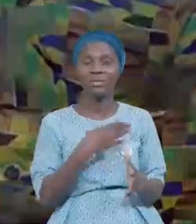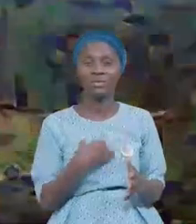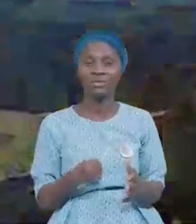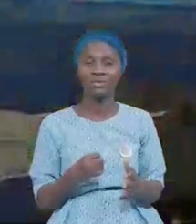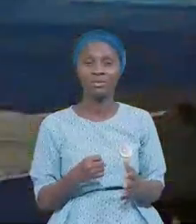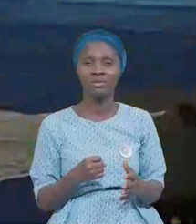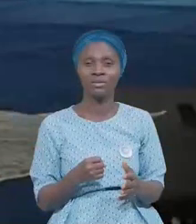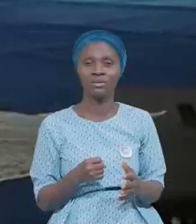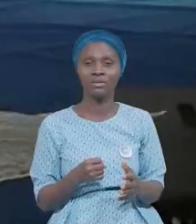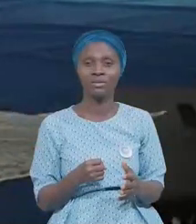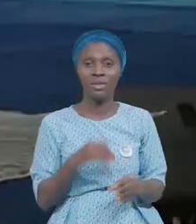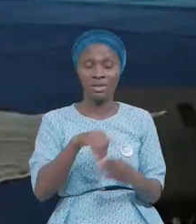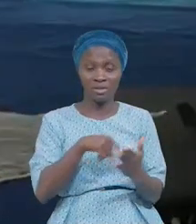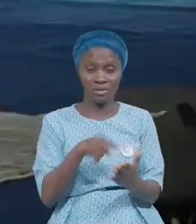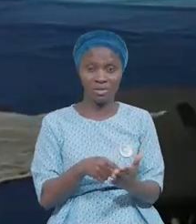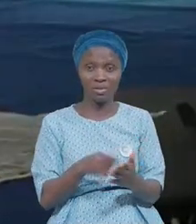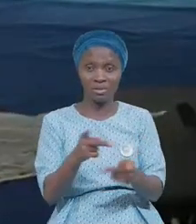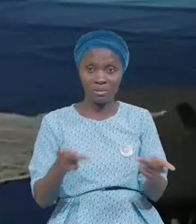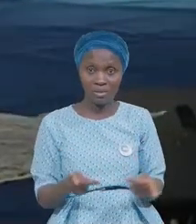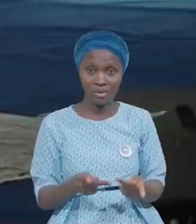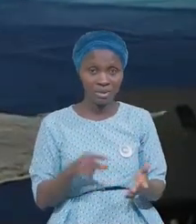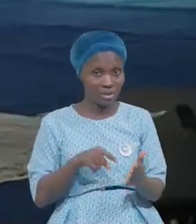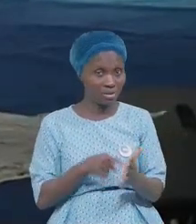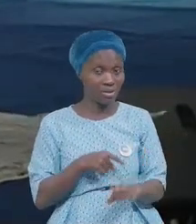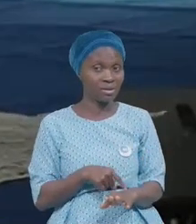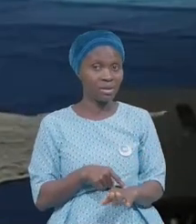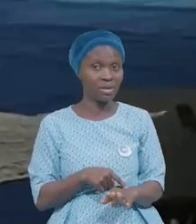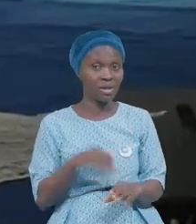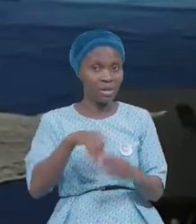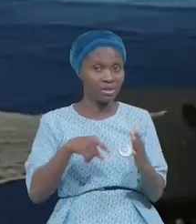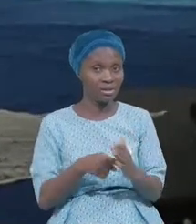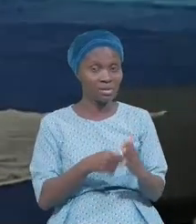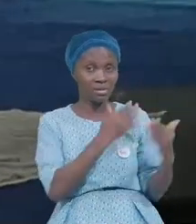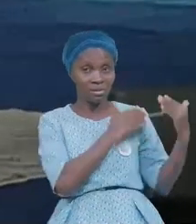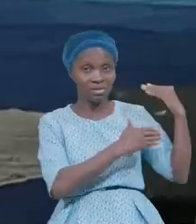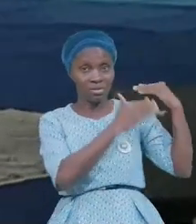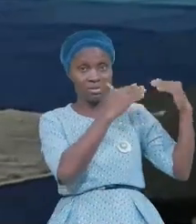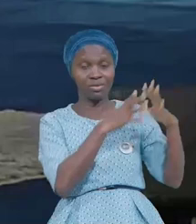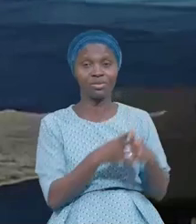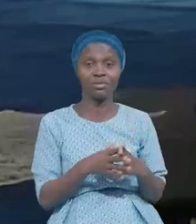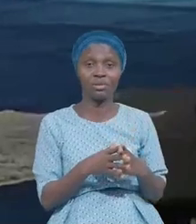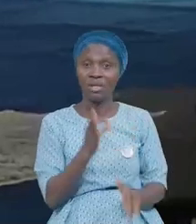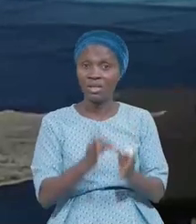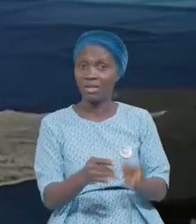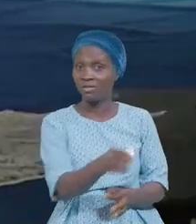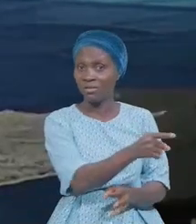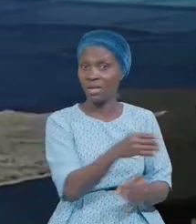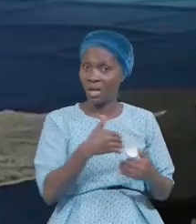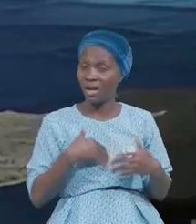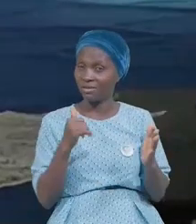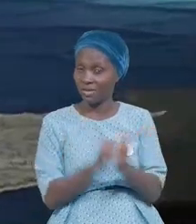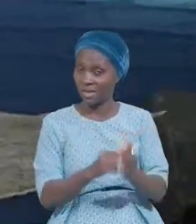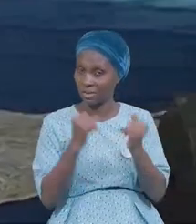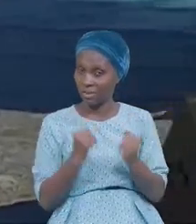Tu es né en ce lieu, en ce moment, dans cette génération. S'ils avaient cette